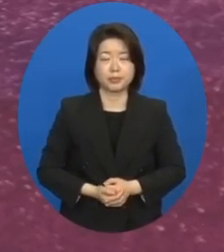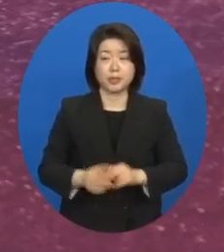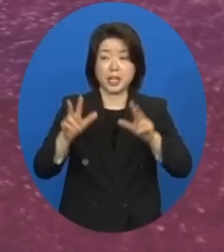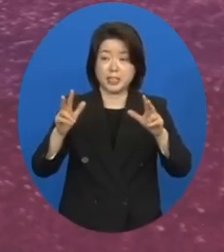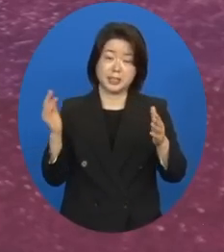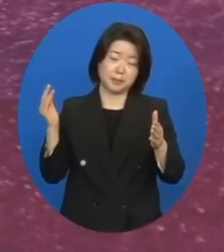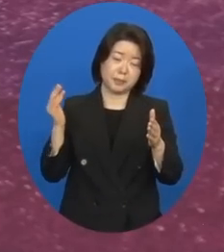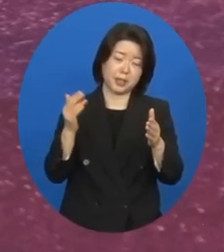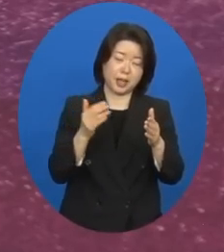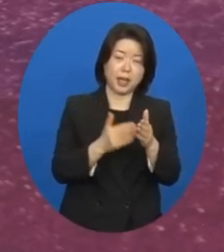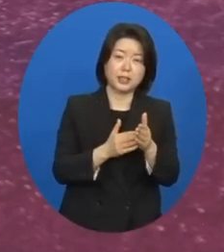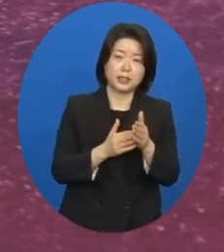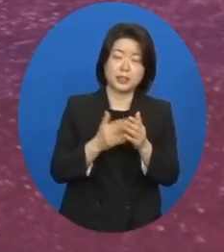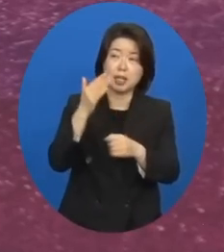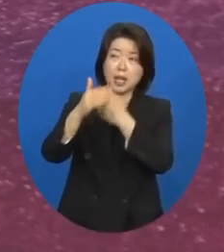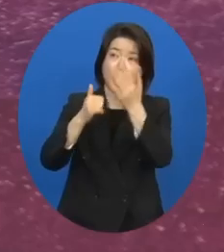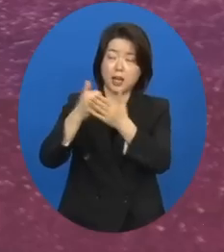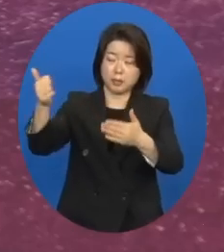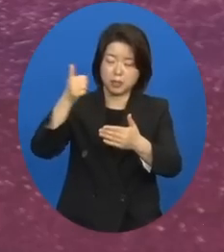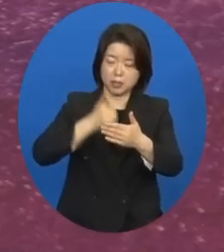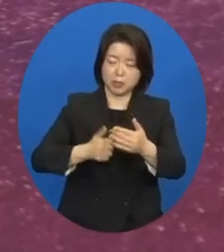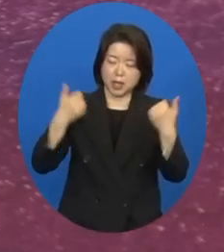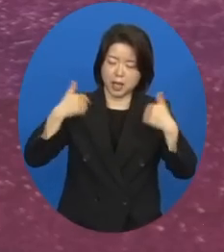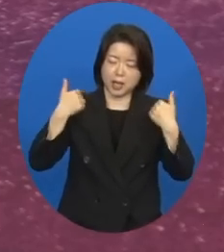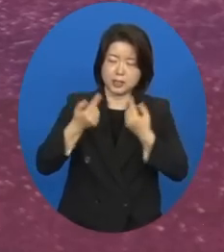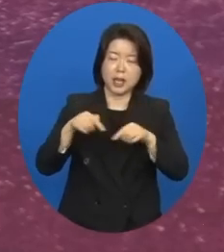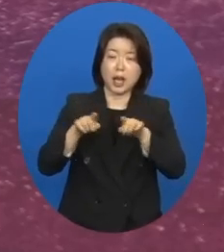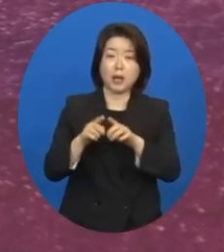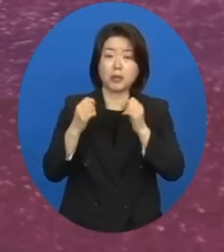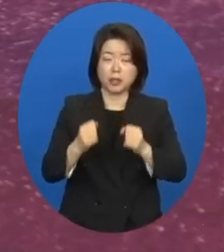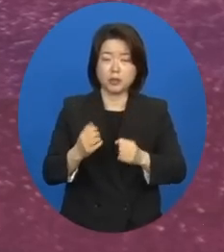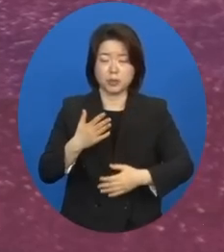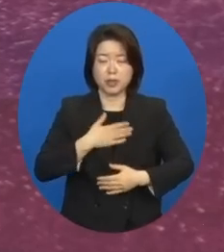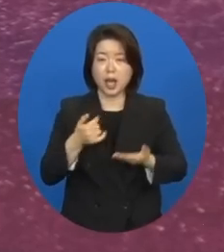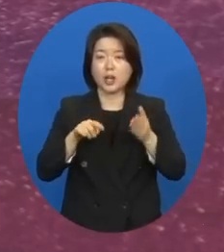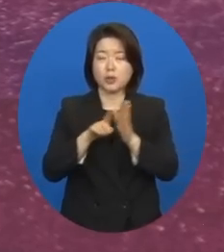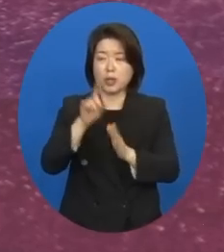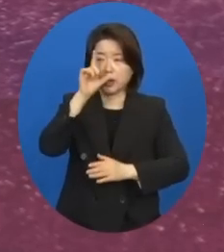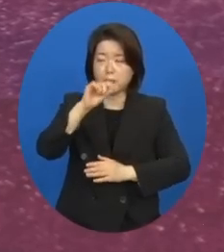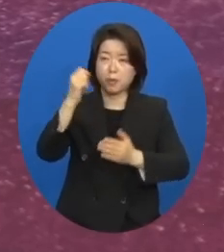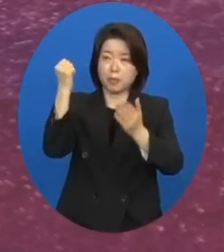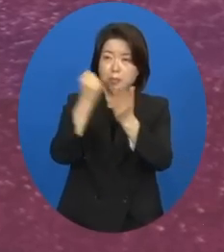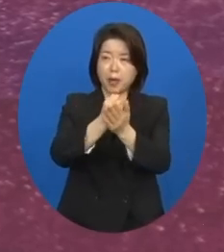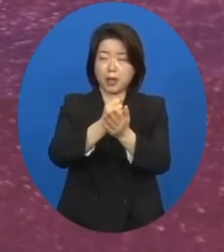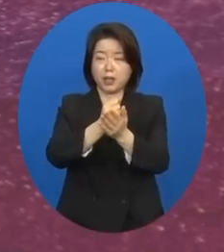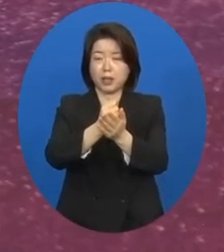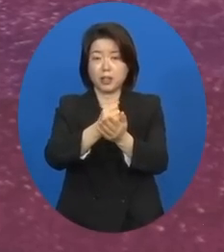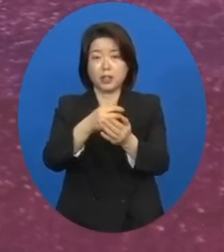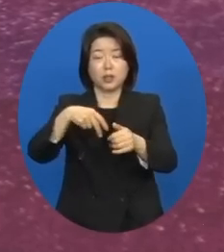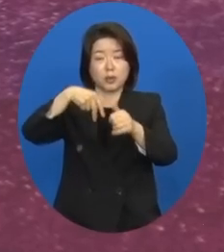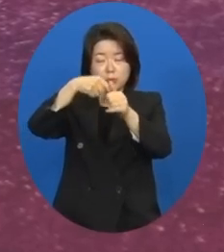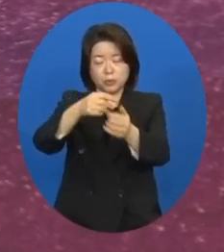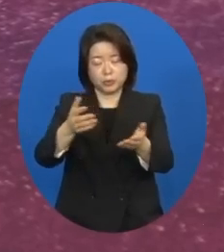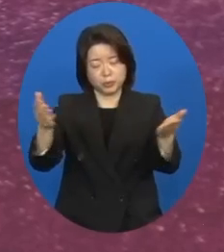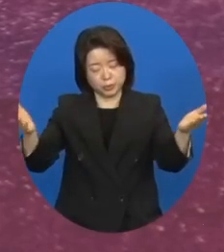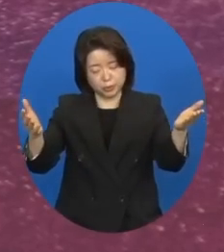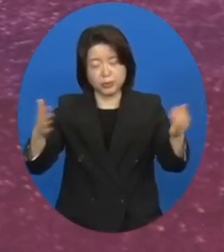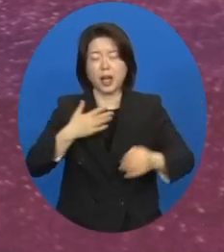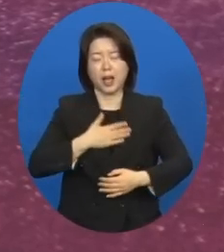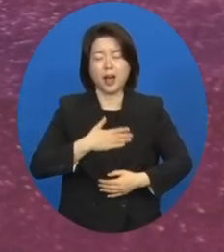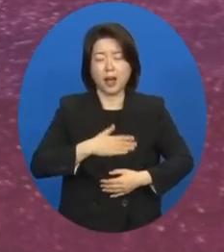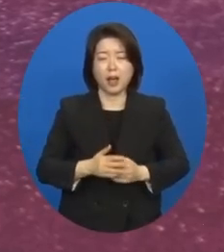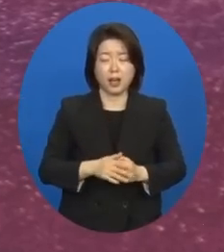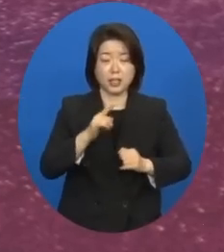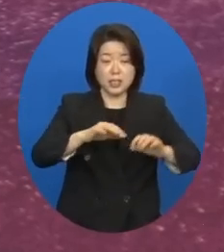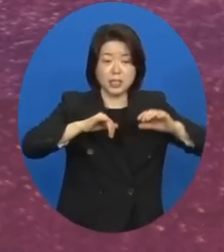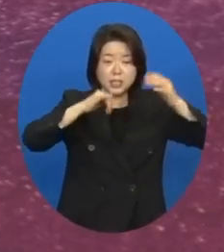지금까지는 하나님이 내 안에 언제나 함께 하시고 나를 위하여 못 박혀 돌아가신 것을 알고 이 세상의 주권자이가